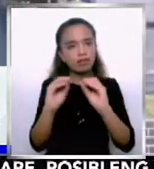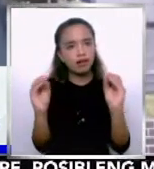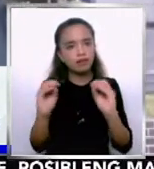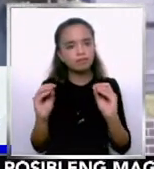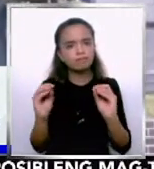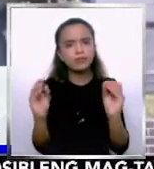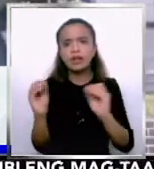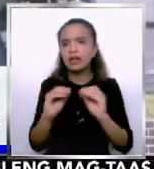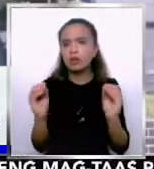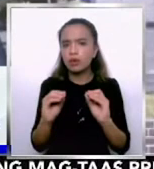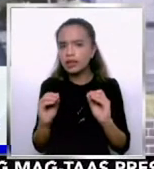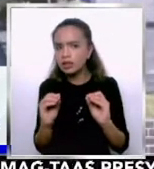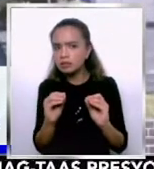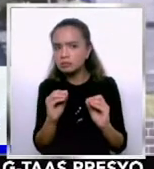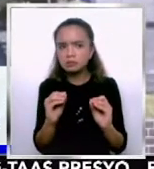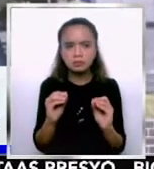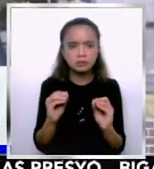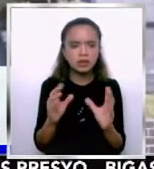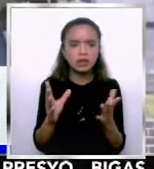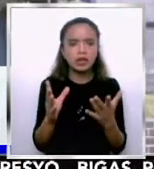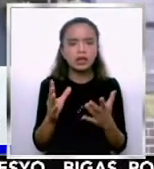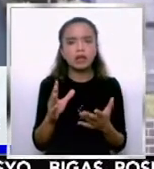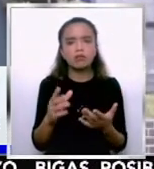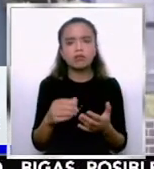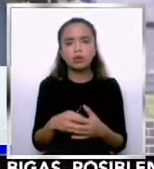no movements, especially those that are